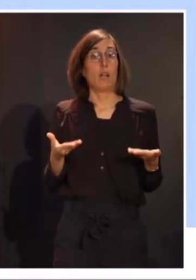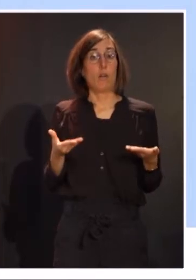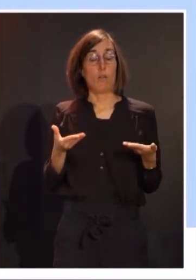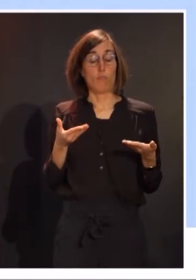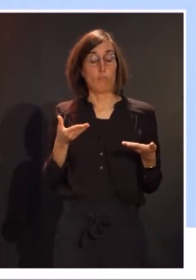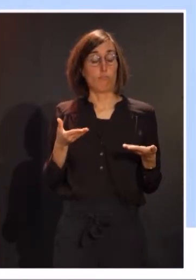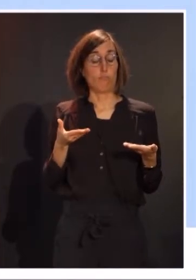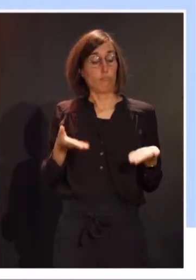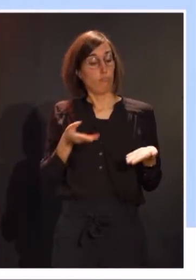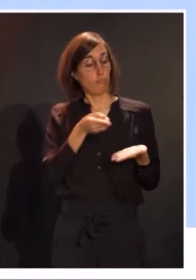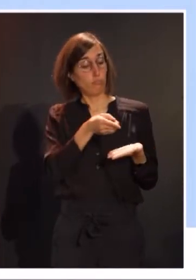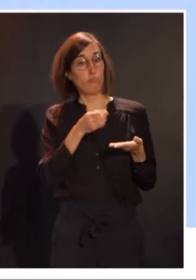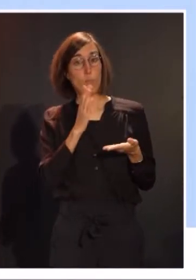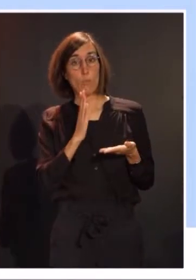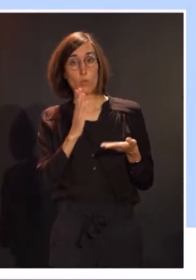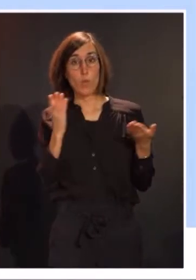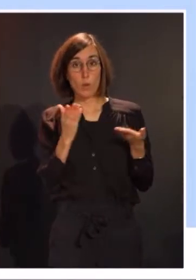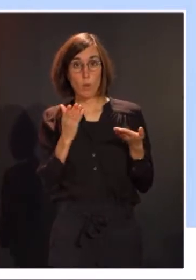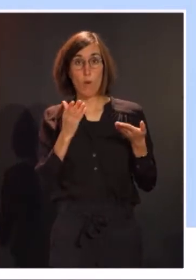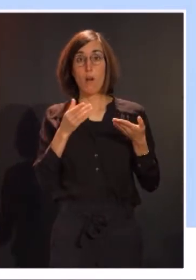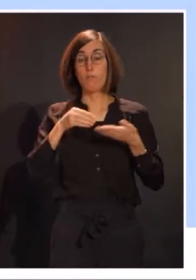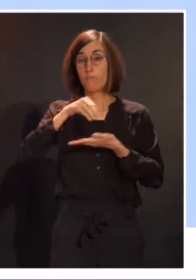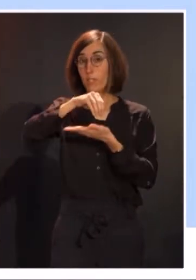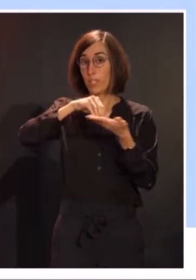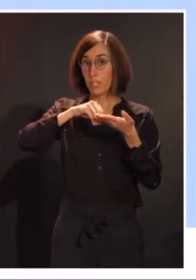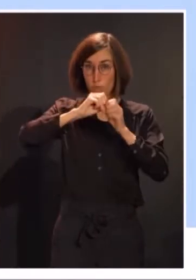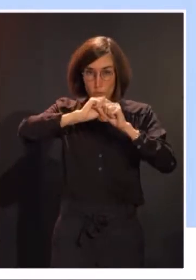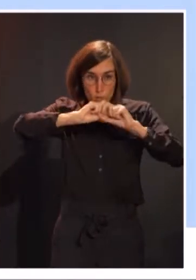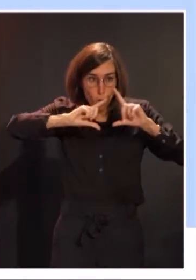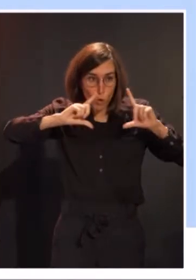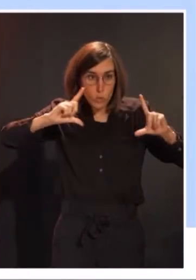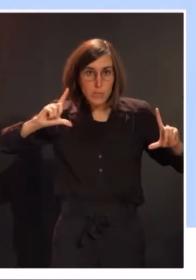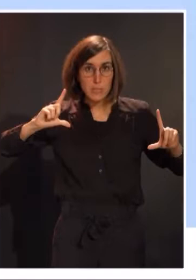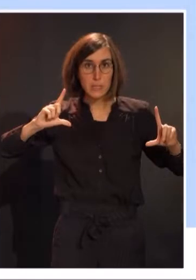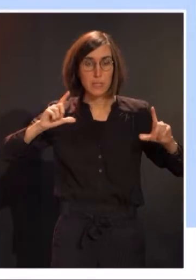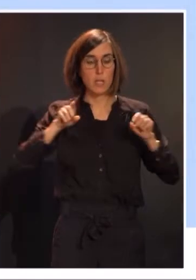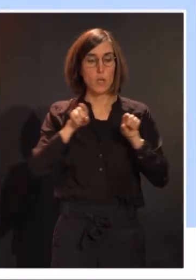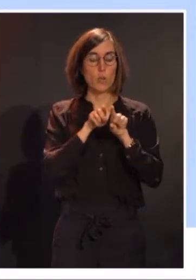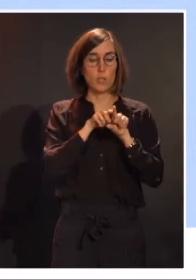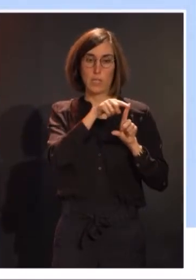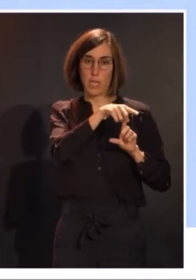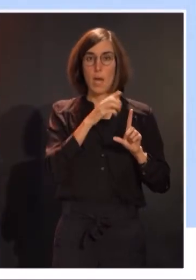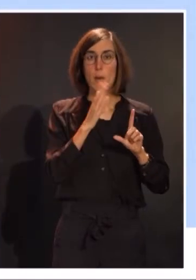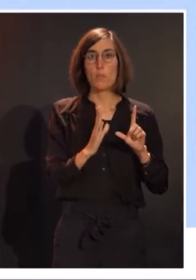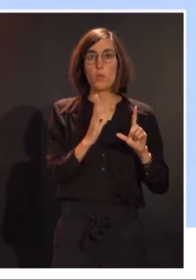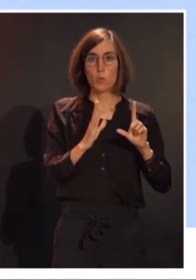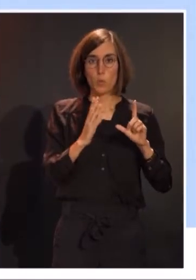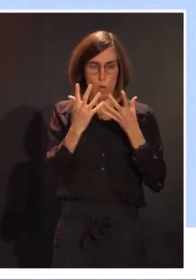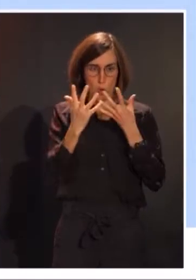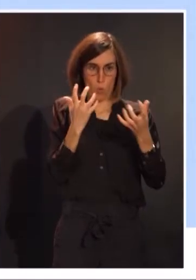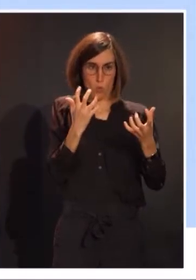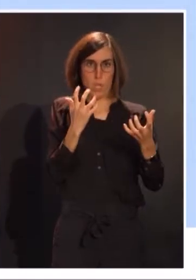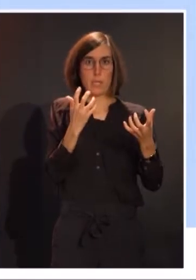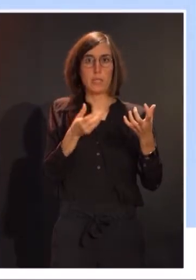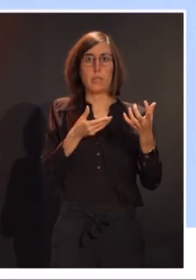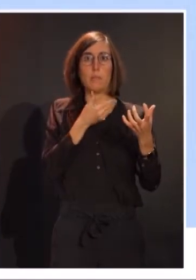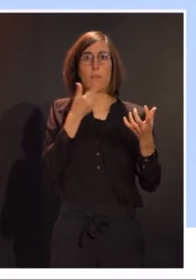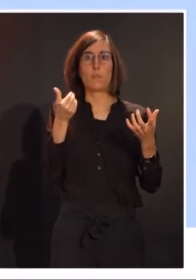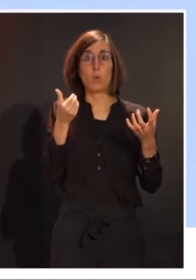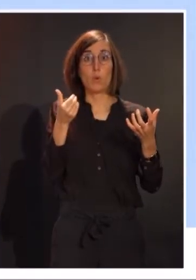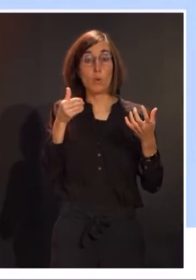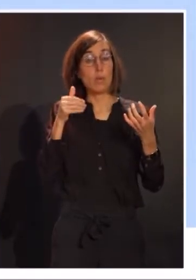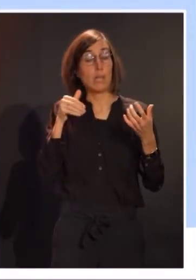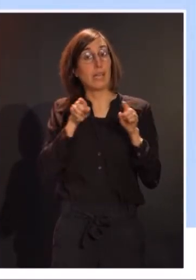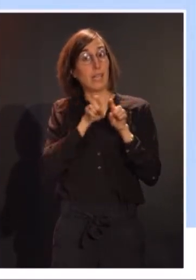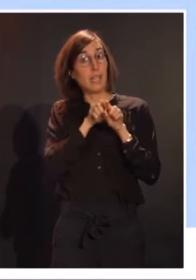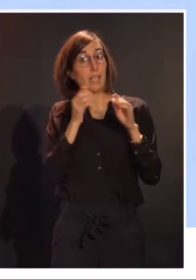grossisse l'écriture et puis également de jouer un petit peu sur les contrastes. Mais il y a aussi des difficultés visuelles qu'on peut imaginer à venir en